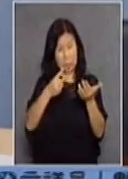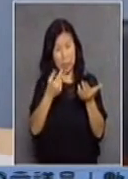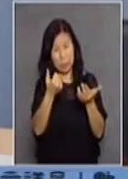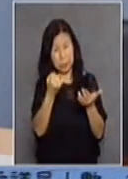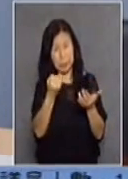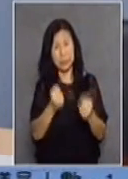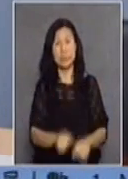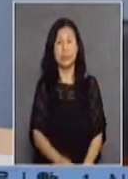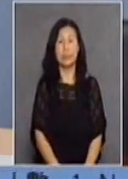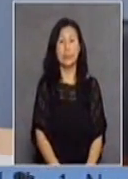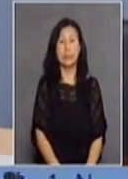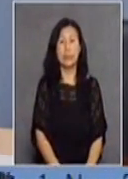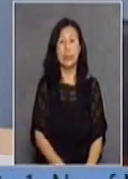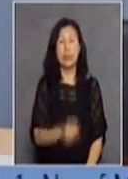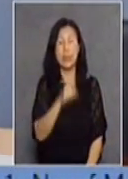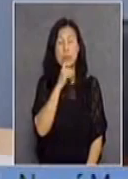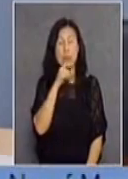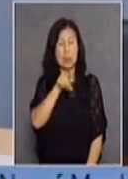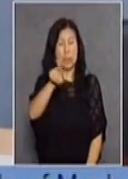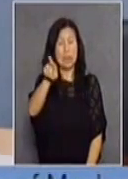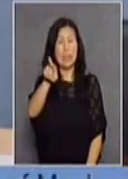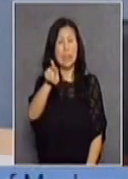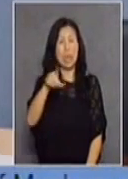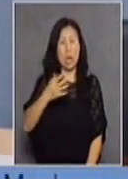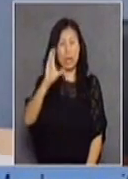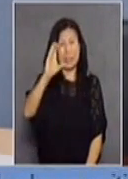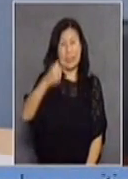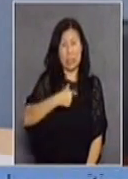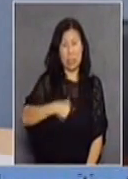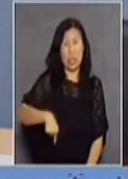日咧係由佢提出一個動議辯論嘅。